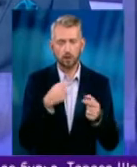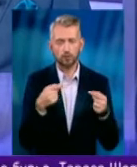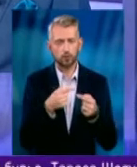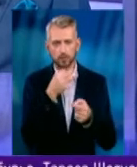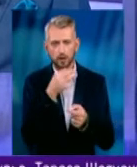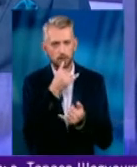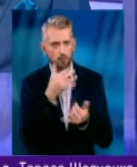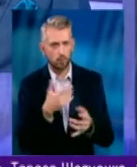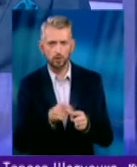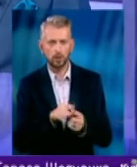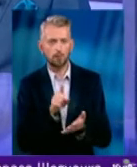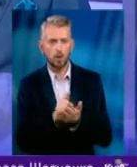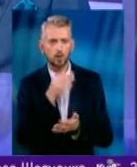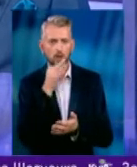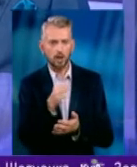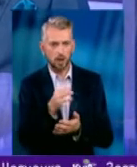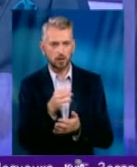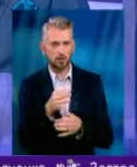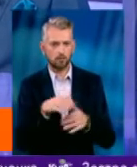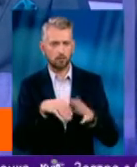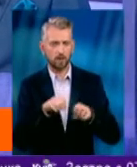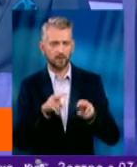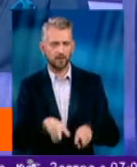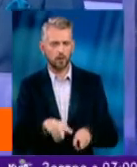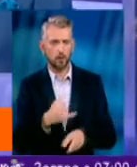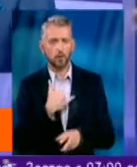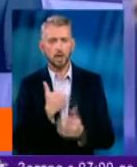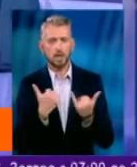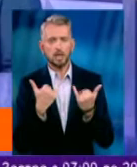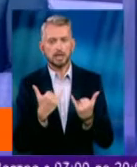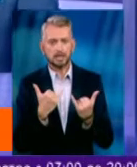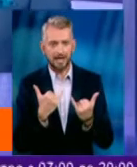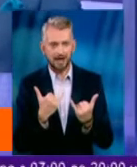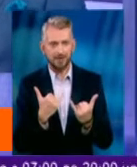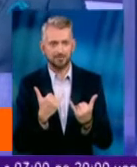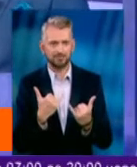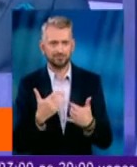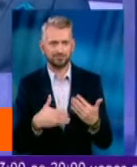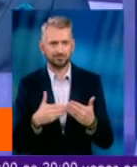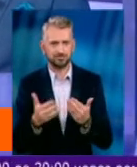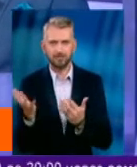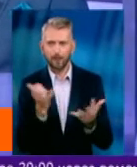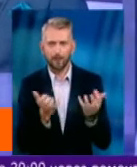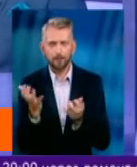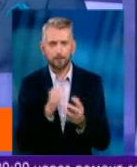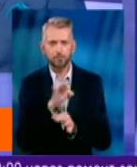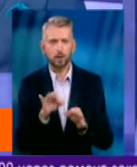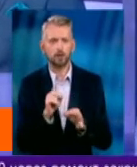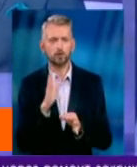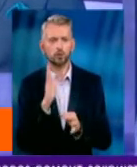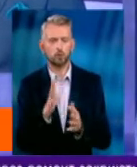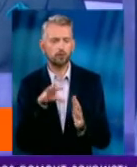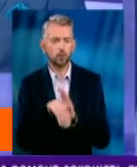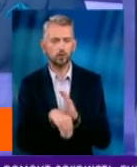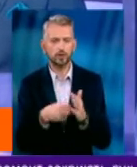сказати не можу, тому що це мають сказати безпосередньо фахівці. У нас якраз зараз і йде набір проєктів, які будуть